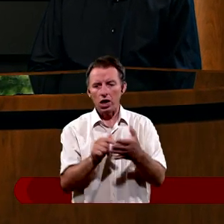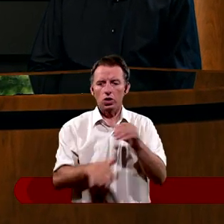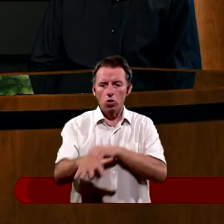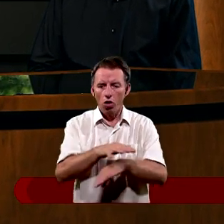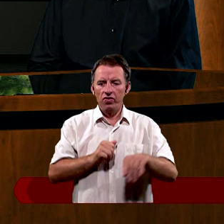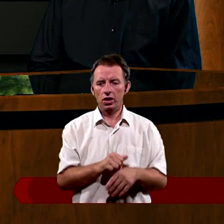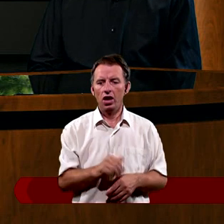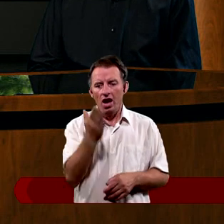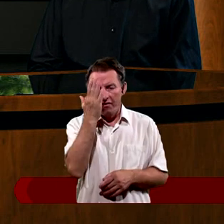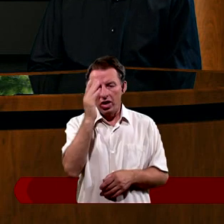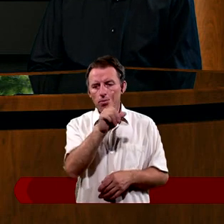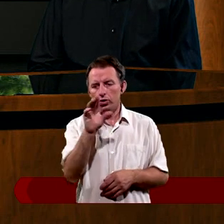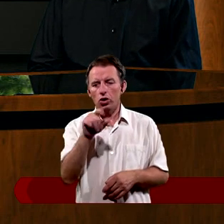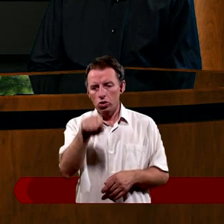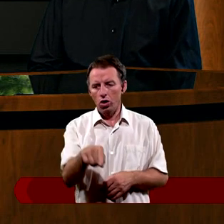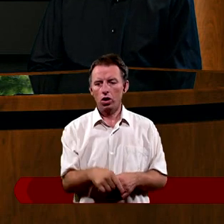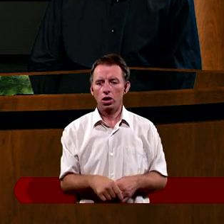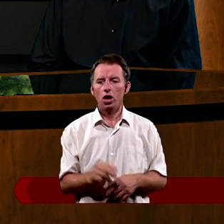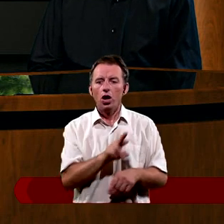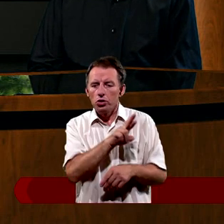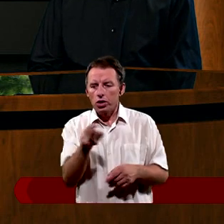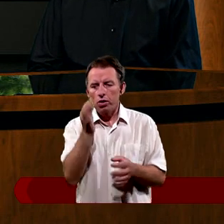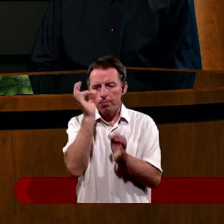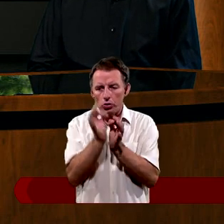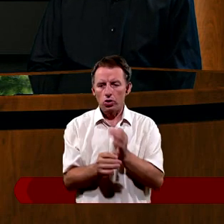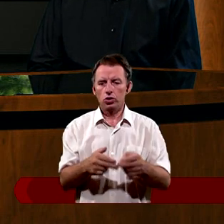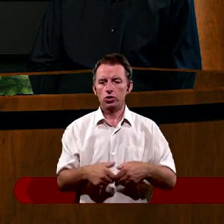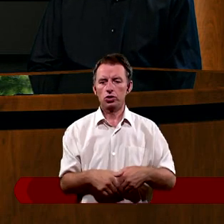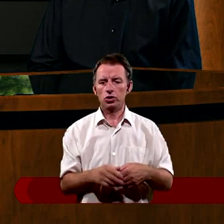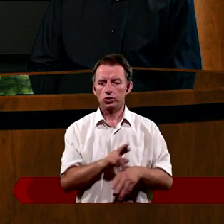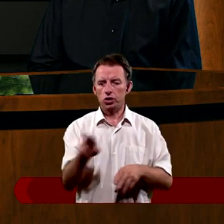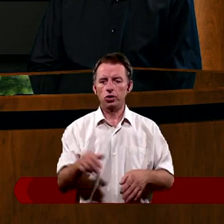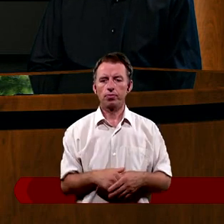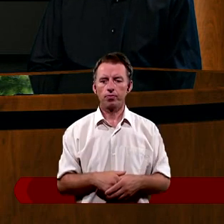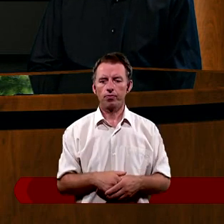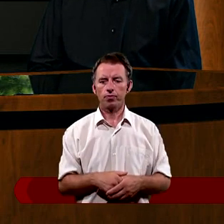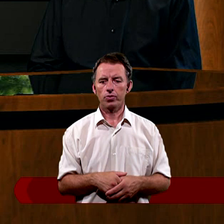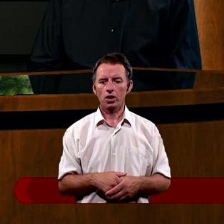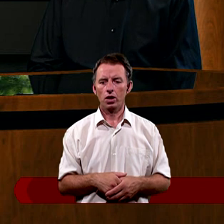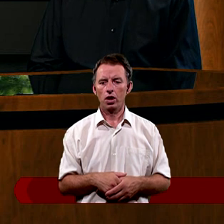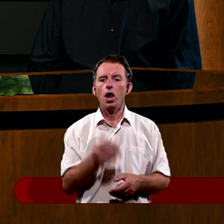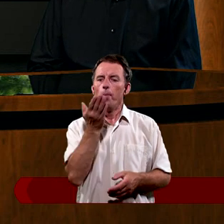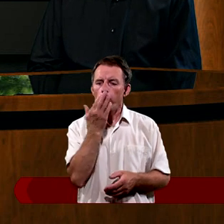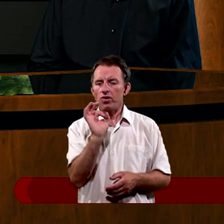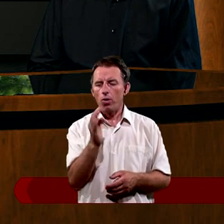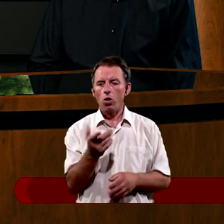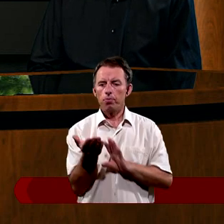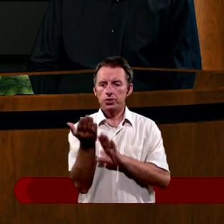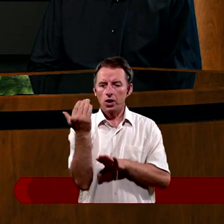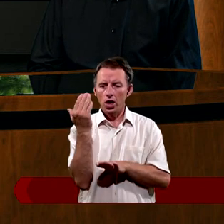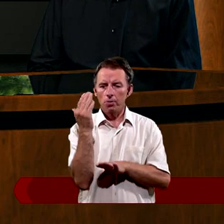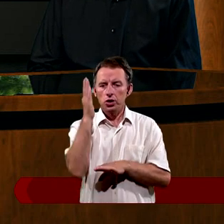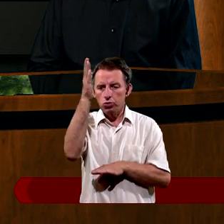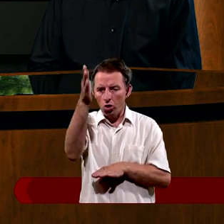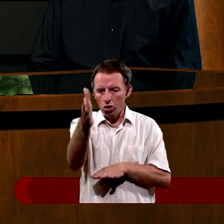duchowe. Widzimy, że to konkretnie dotyczy poszczególnych ludzi. Proszę. Mówimy bardzo o przyszłości,